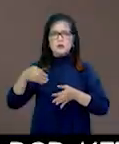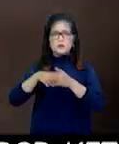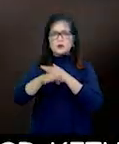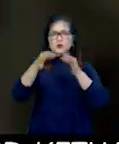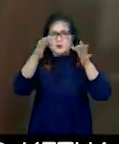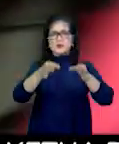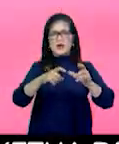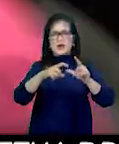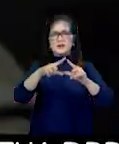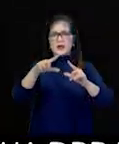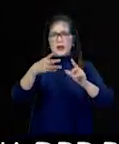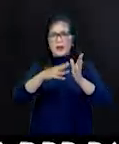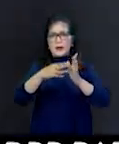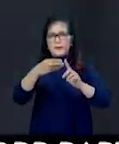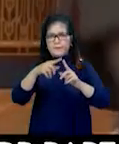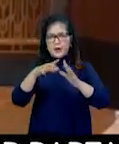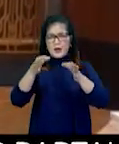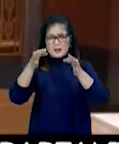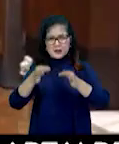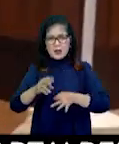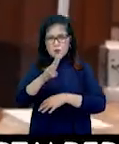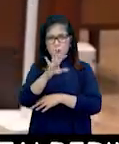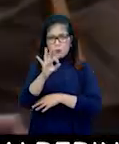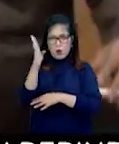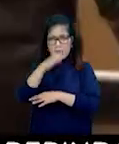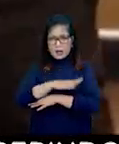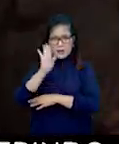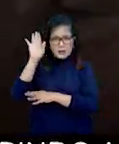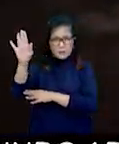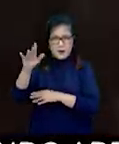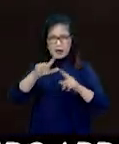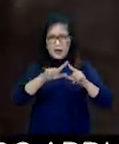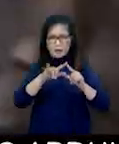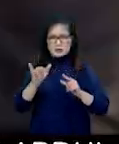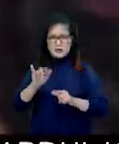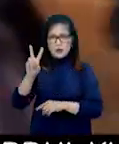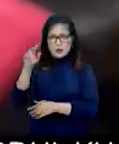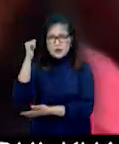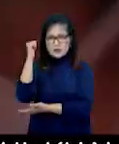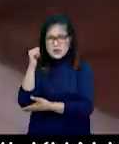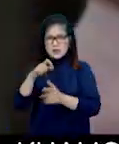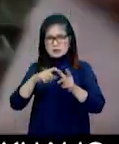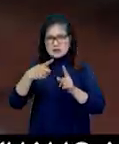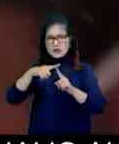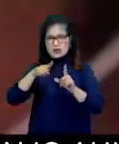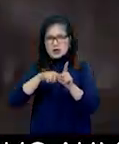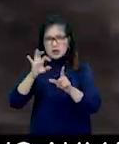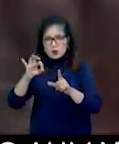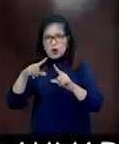Agung 20 hari ke depan. Albert bersama dua tersangka sebelumnya, Setio Wibowo dan Agus Wahyudo, tidak